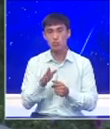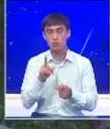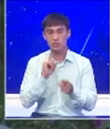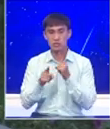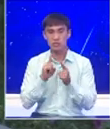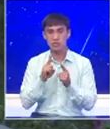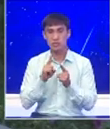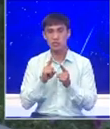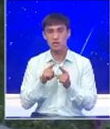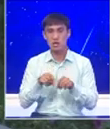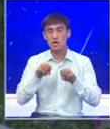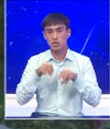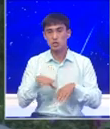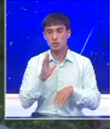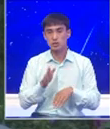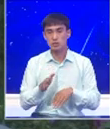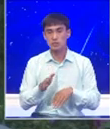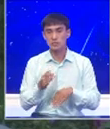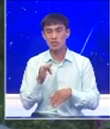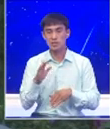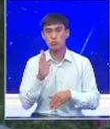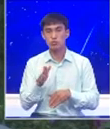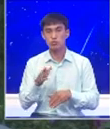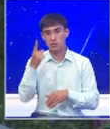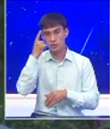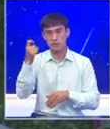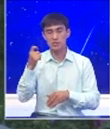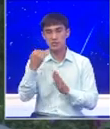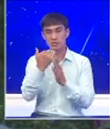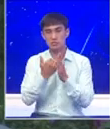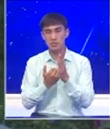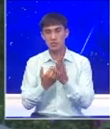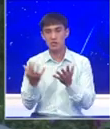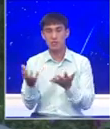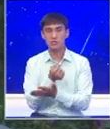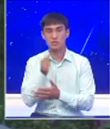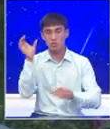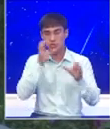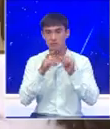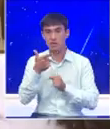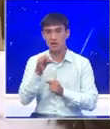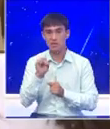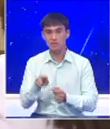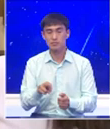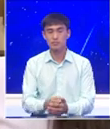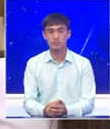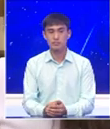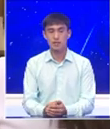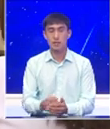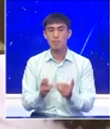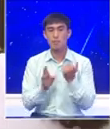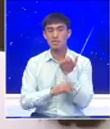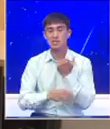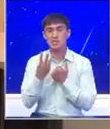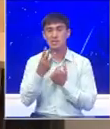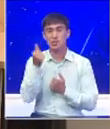заседании примет решение, и будут известны списки обладателей образовательных грантов. За последние 3 года